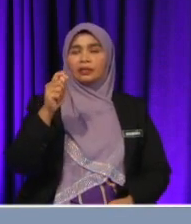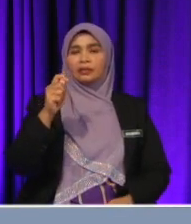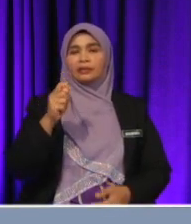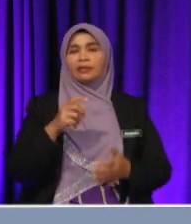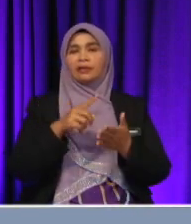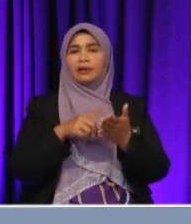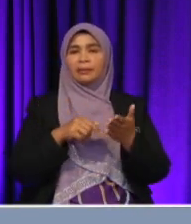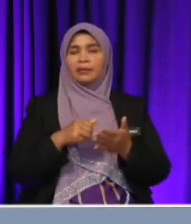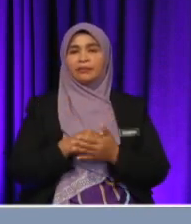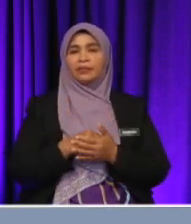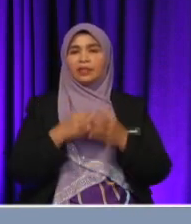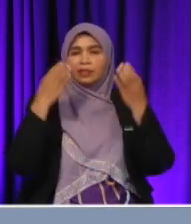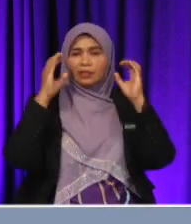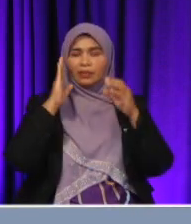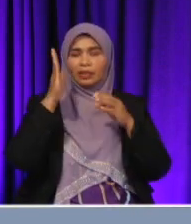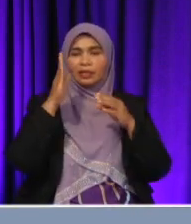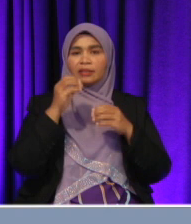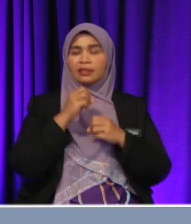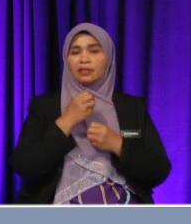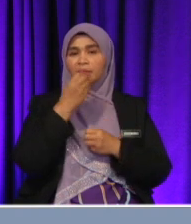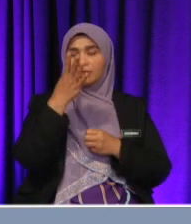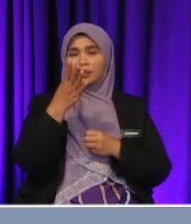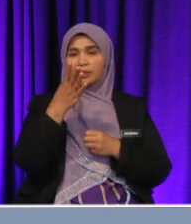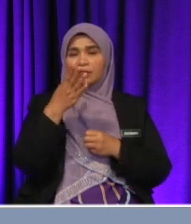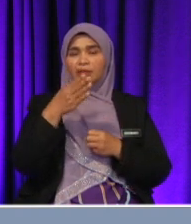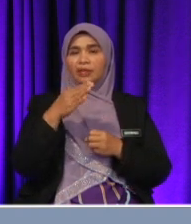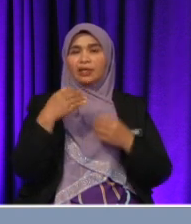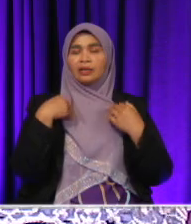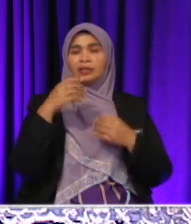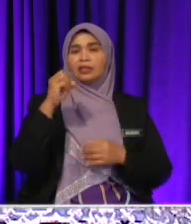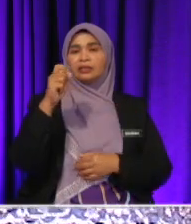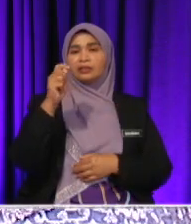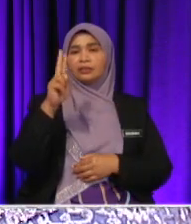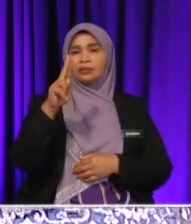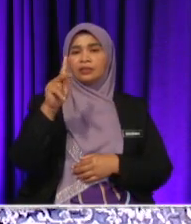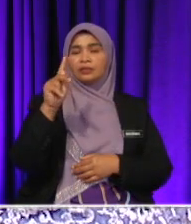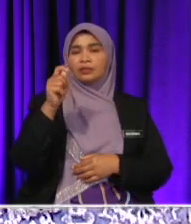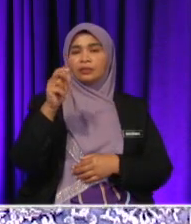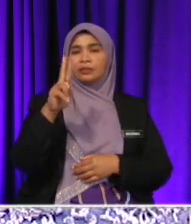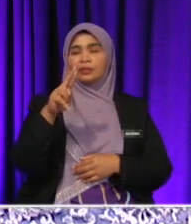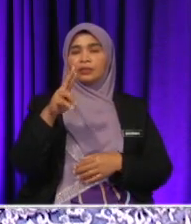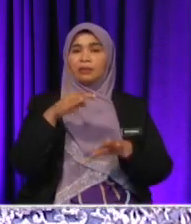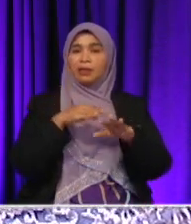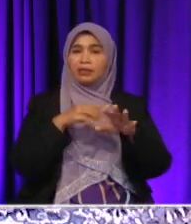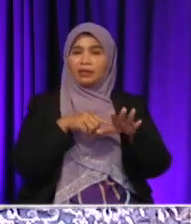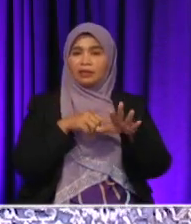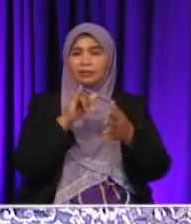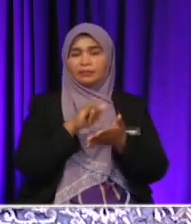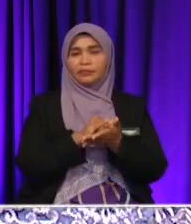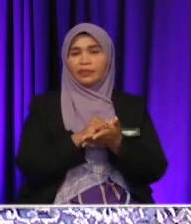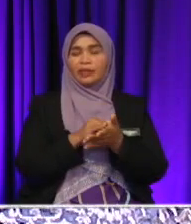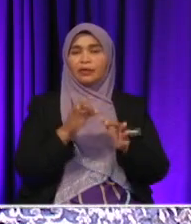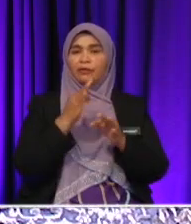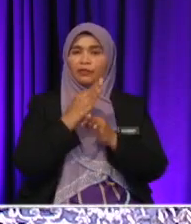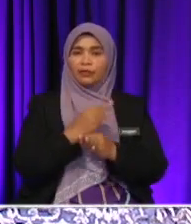akan terangkai hidato itu merupakan ada struktur pada daun sirpas ini fungsi